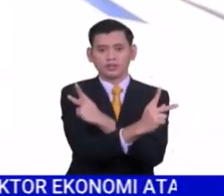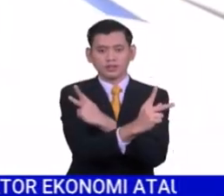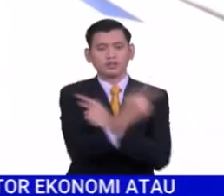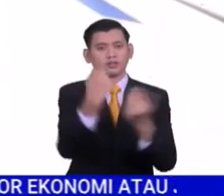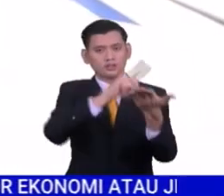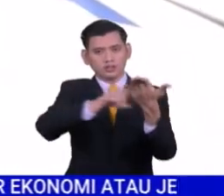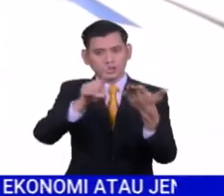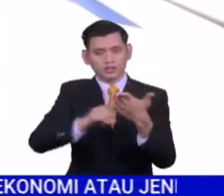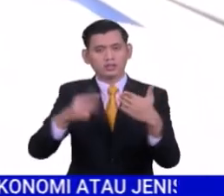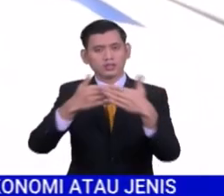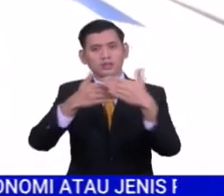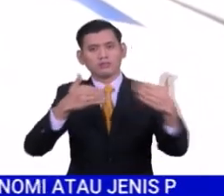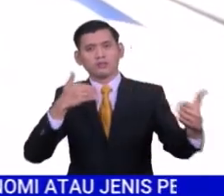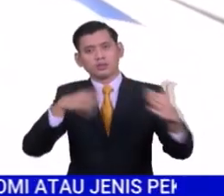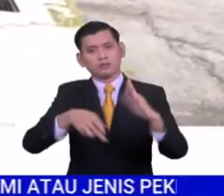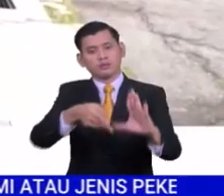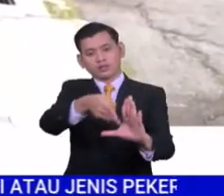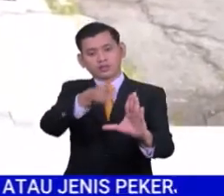lah.